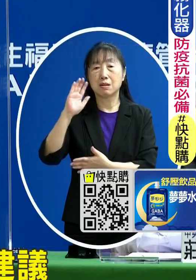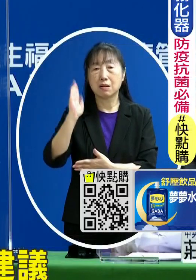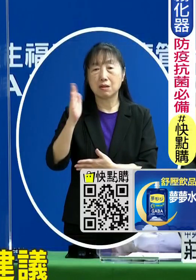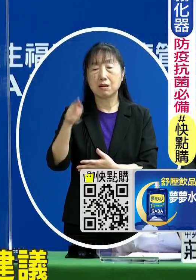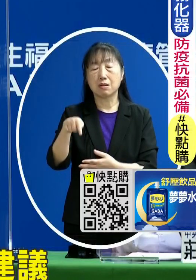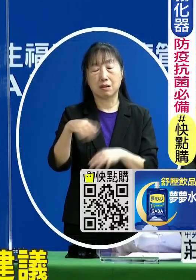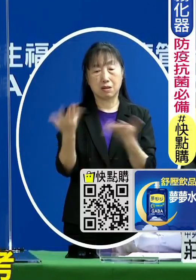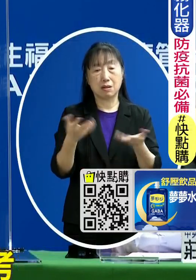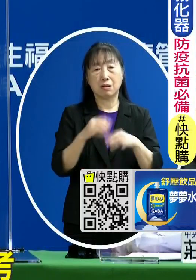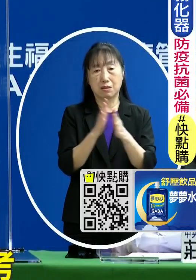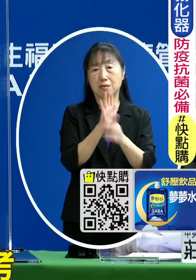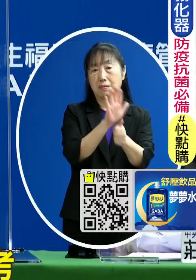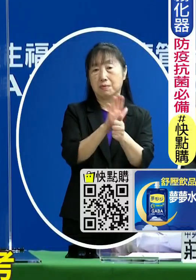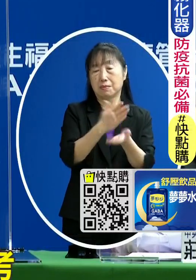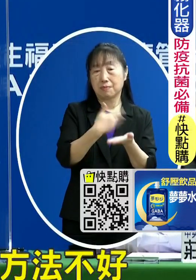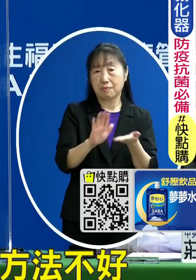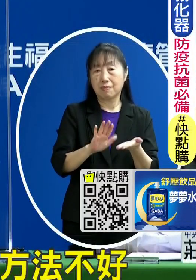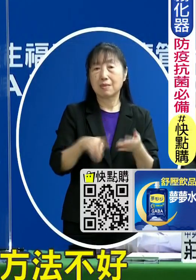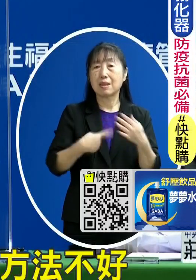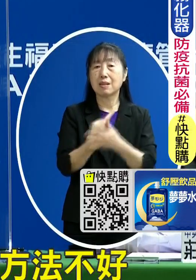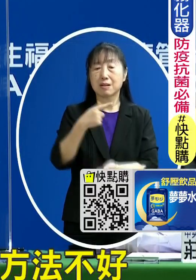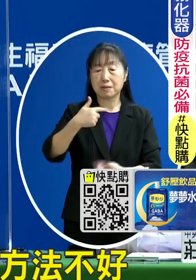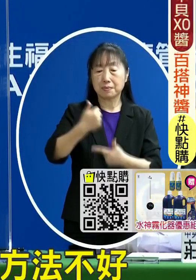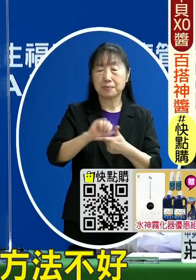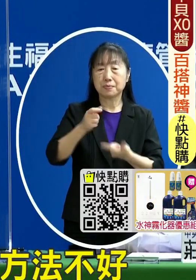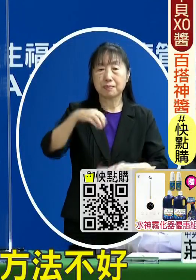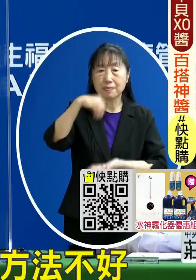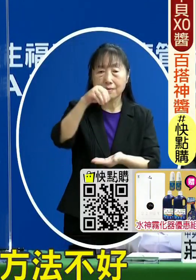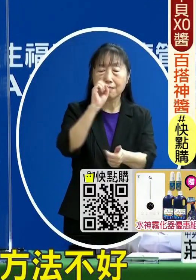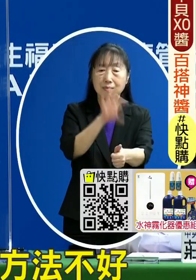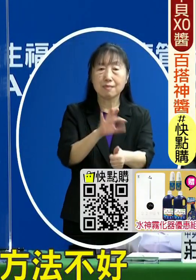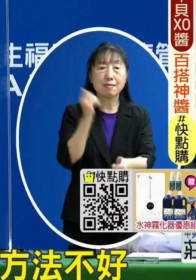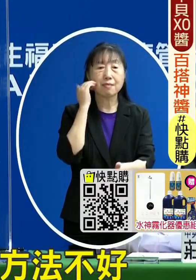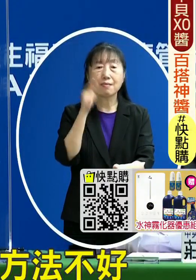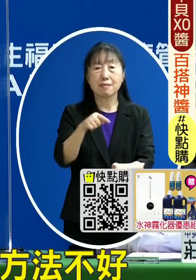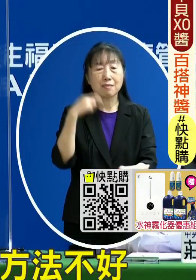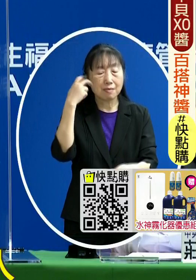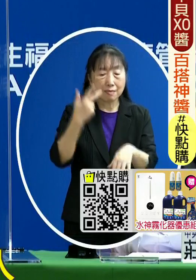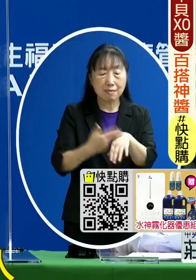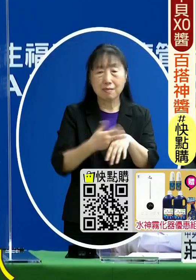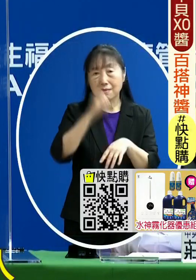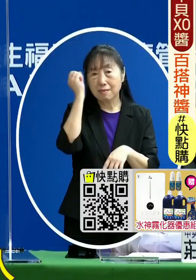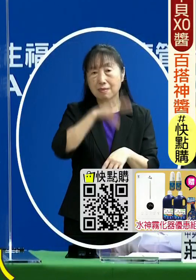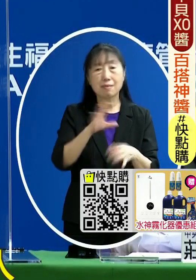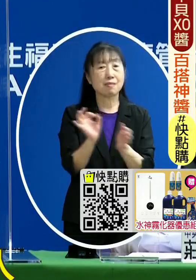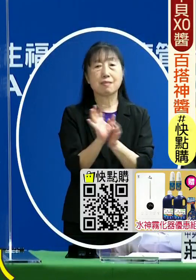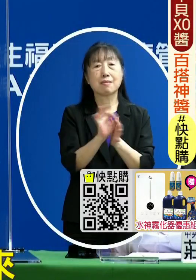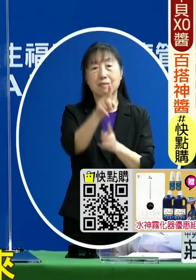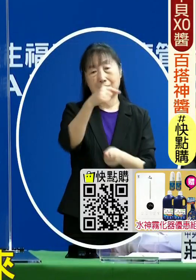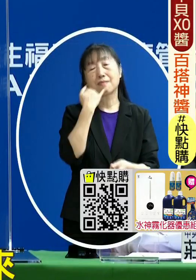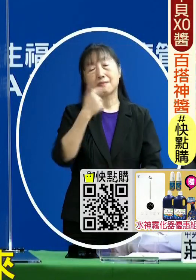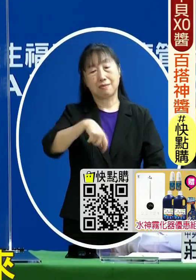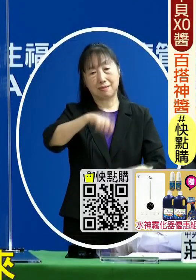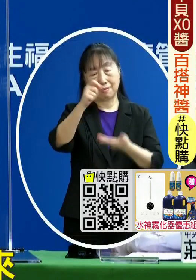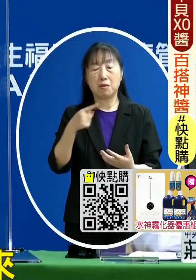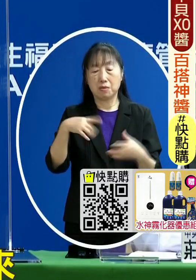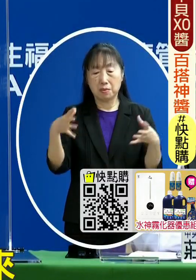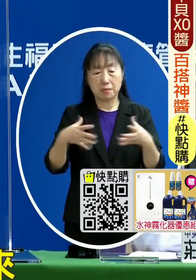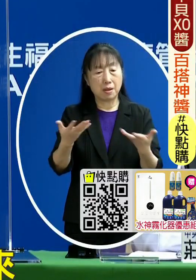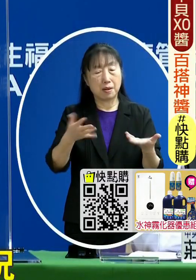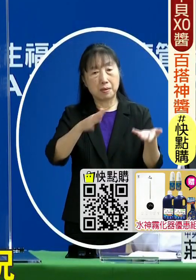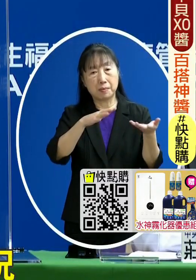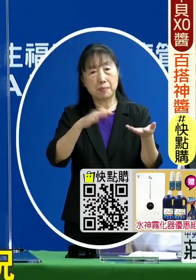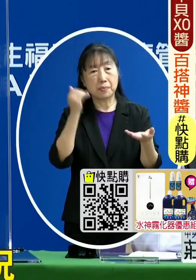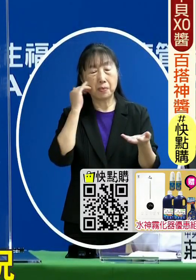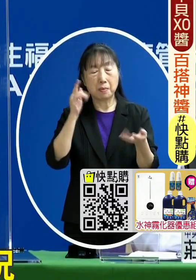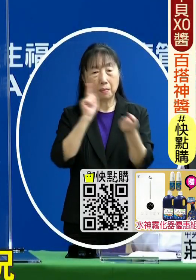大家参考，那至于就是说觉得这样的方法不好有更好的方法的人那也可以提出来，那这些极